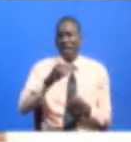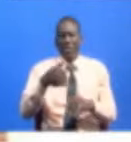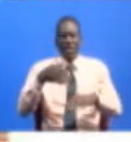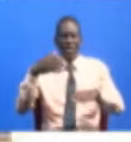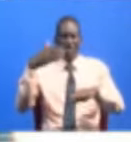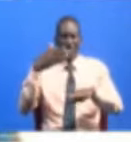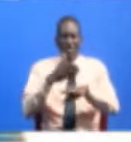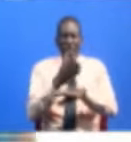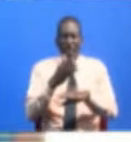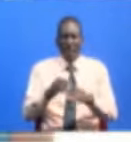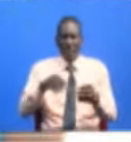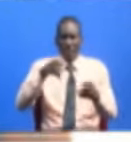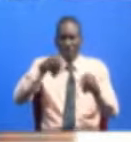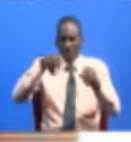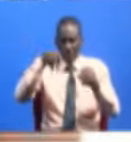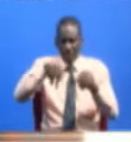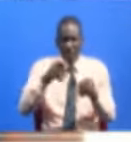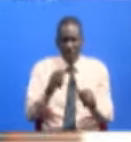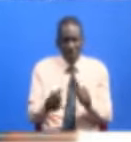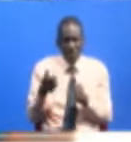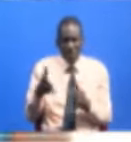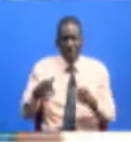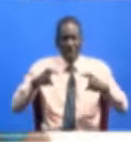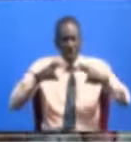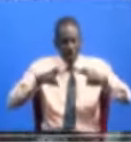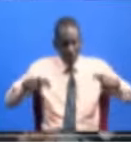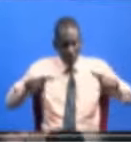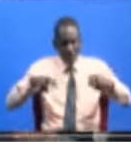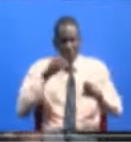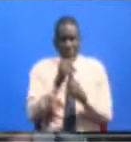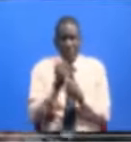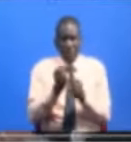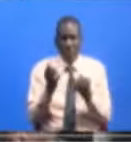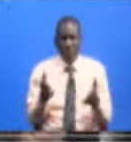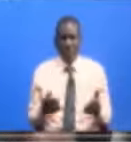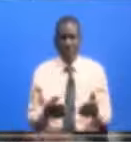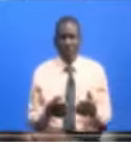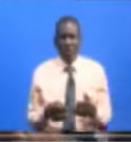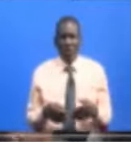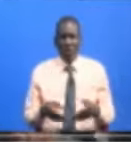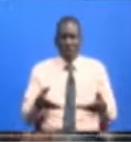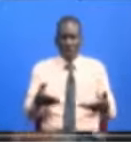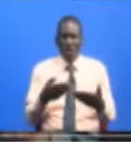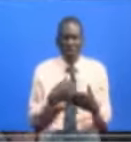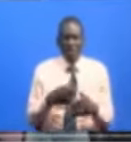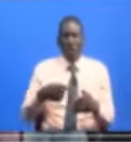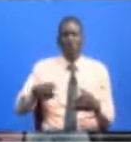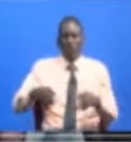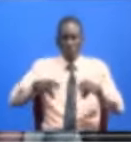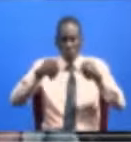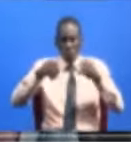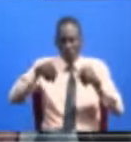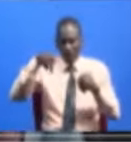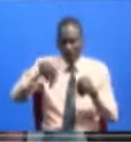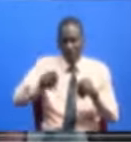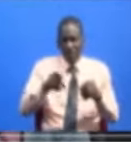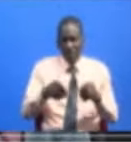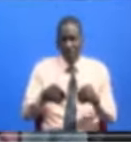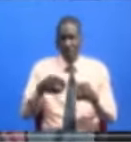hiyo imewekwa kando, an investigation is being done. We are giving you the right quality fertilizer, and then in